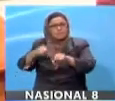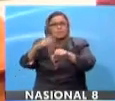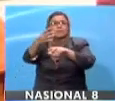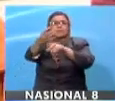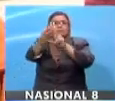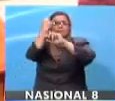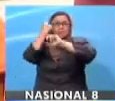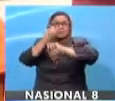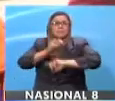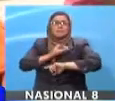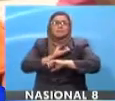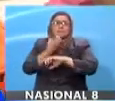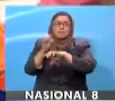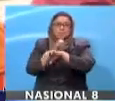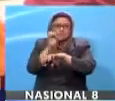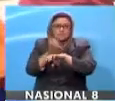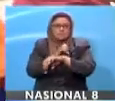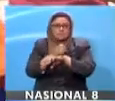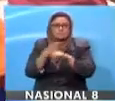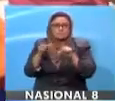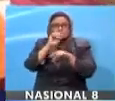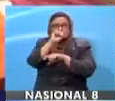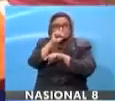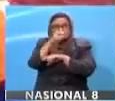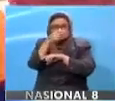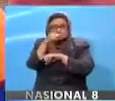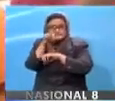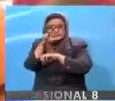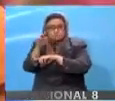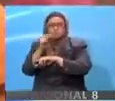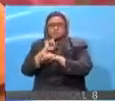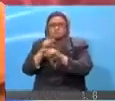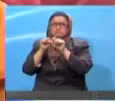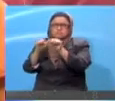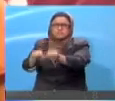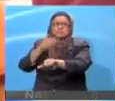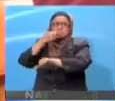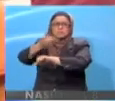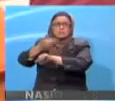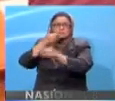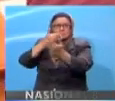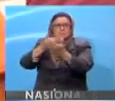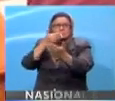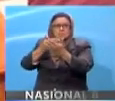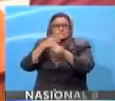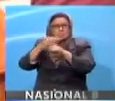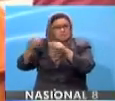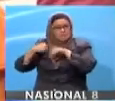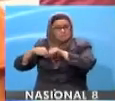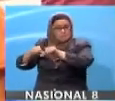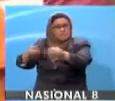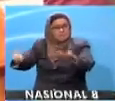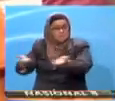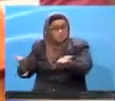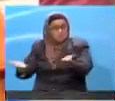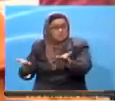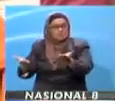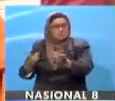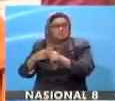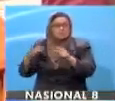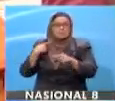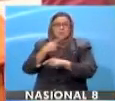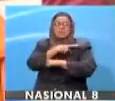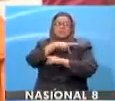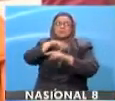Yeah, like Shalin is still good. He's still beating the rest of the junior. That's why he's still here. Kita sini, kita punya team, we don't care